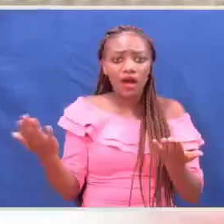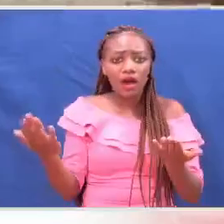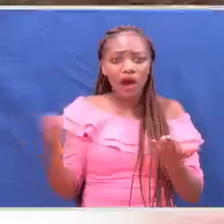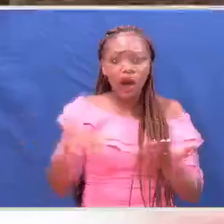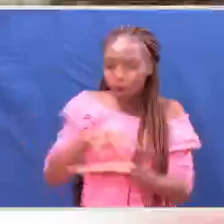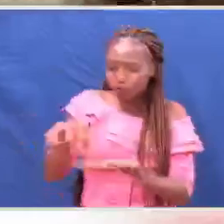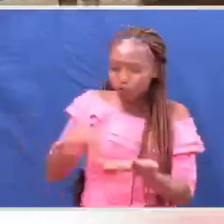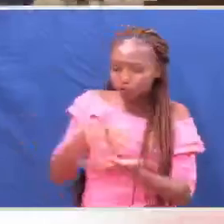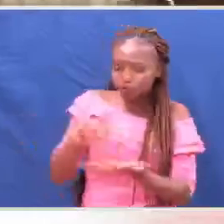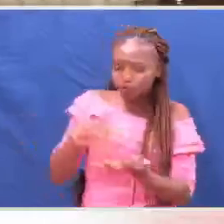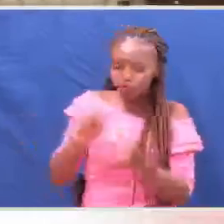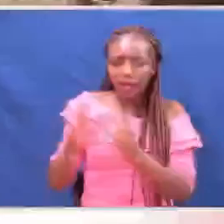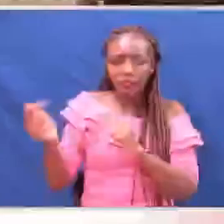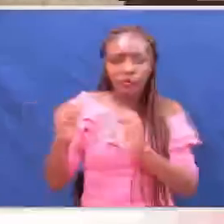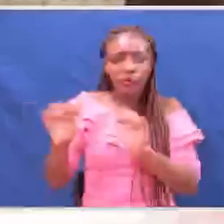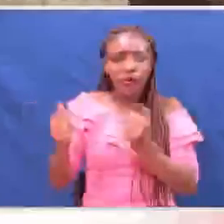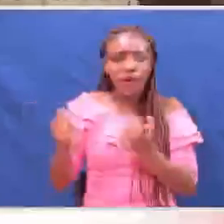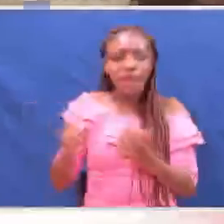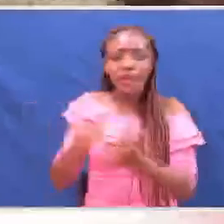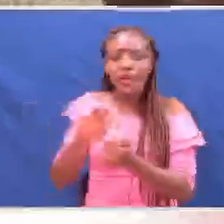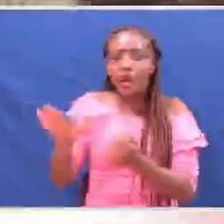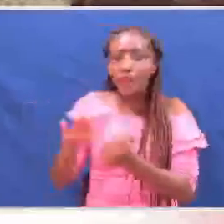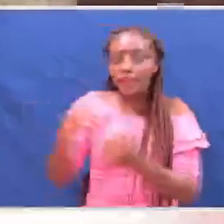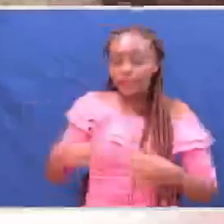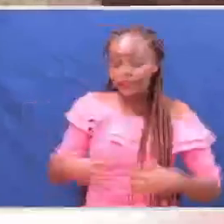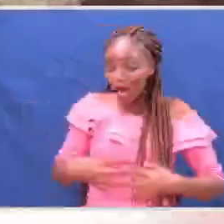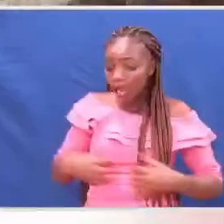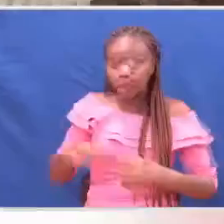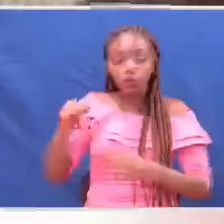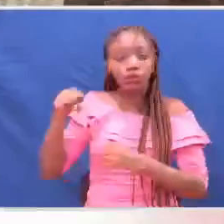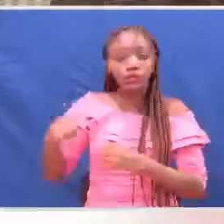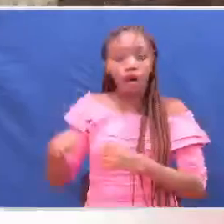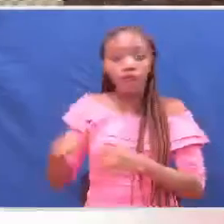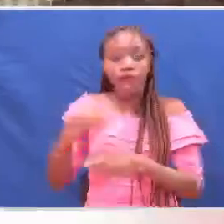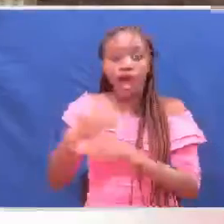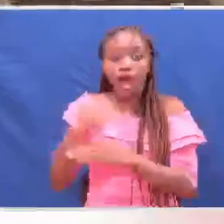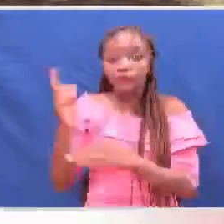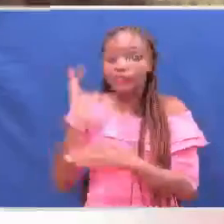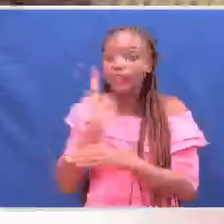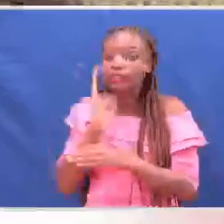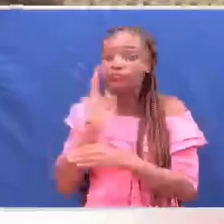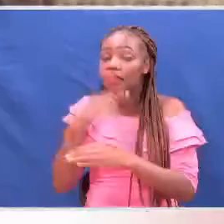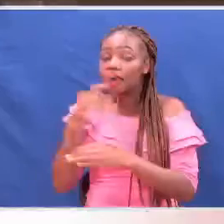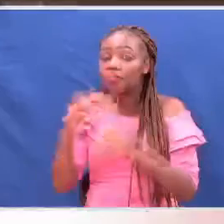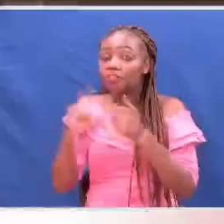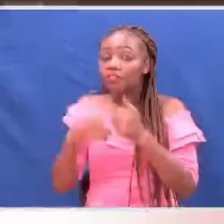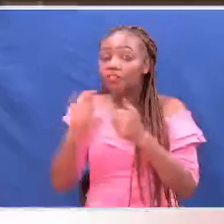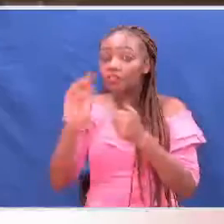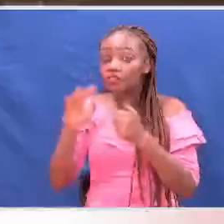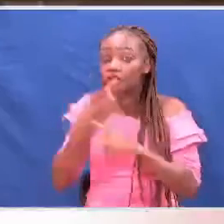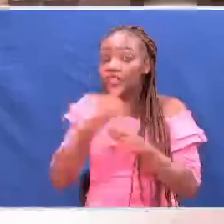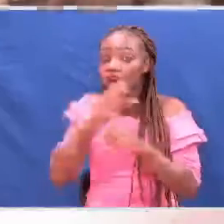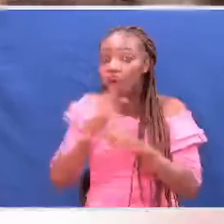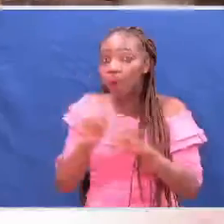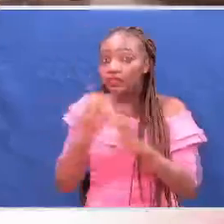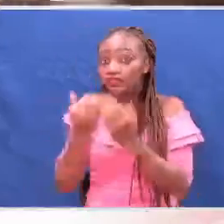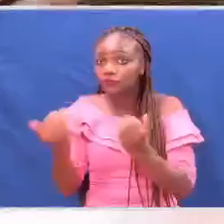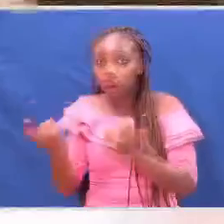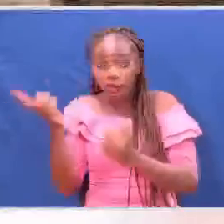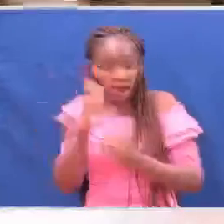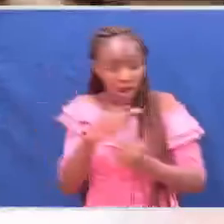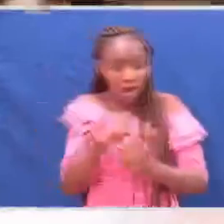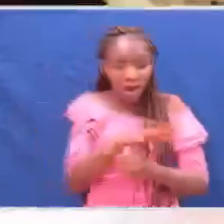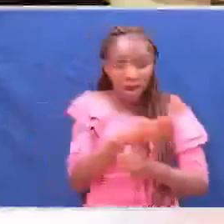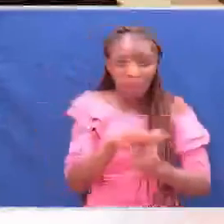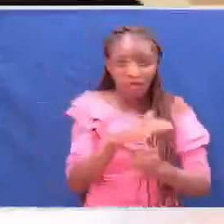Kizaazaa kilizuka leo asubuhi eneo la Kariwa, Gatundu Kaskazini, baada ya mama huyu wa umri wa miaka 75 na wanawe kuvamia kituo cha kutibia